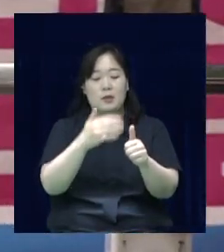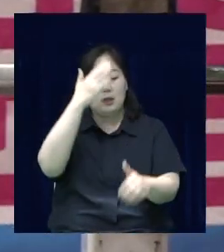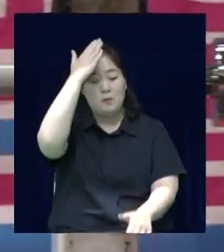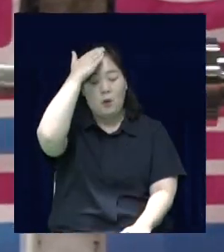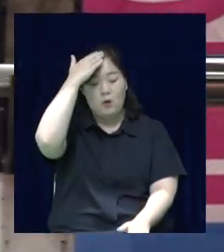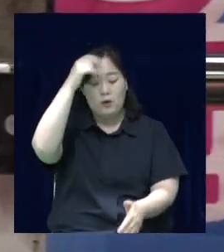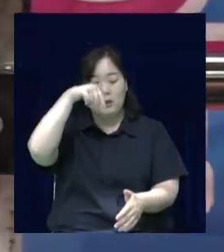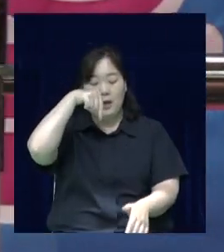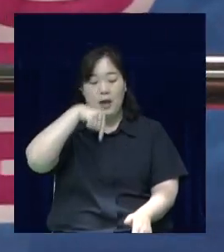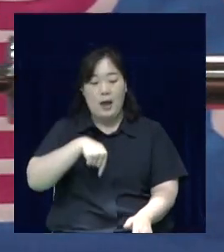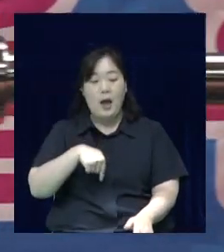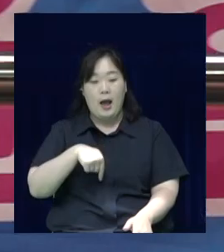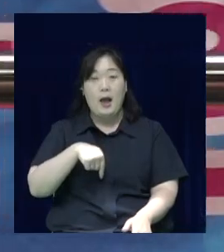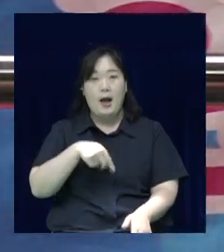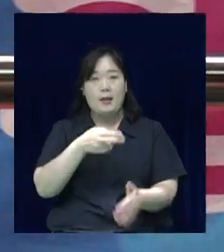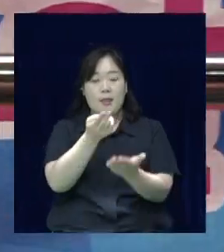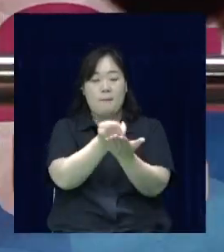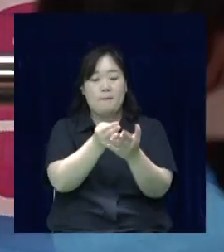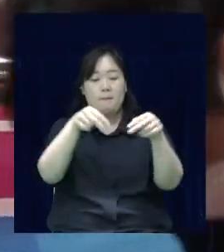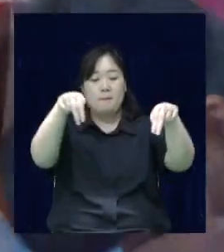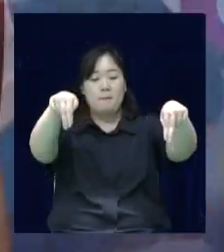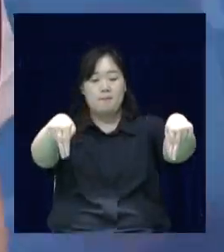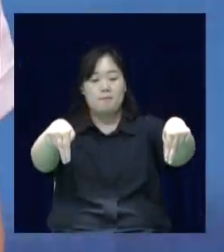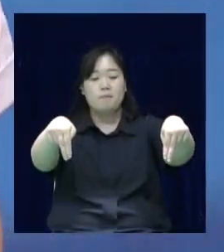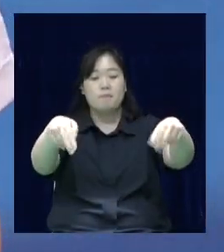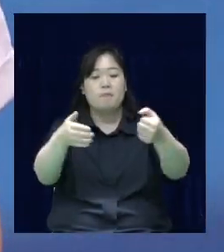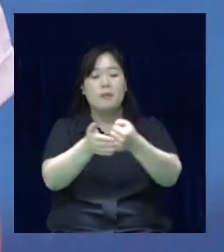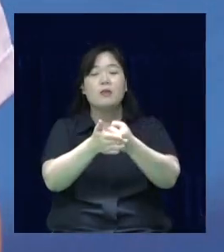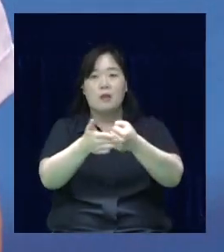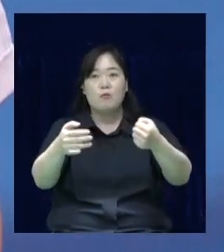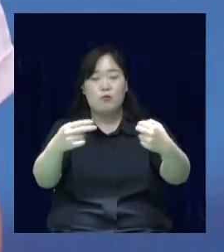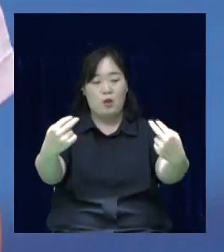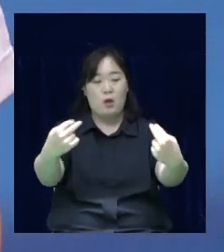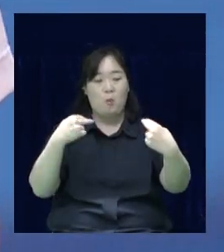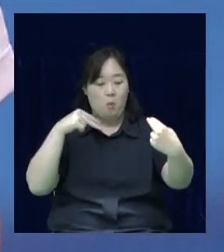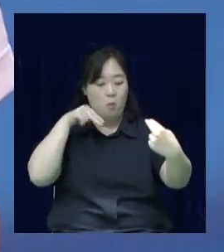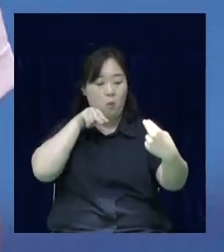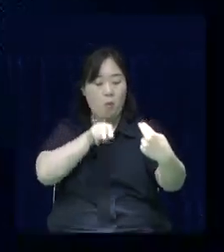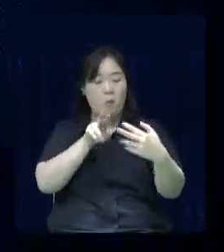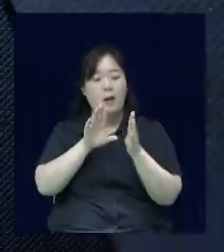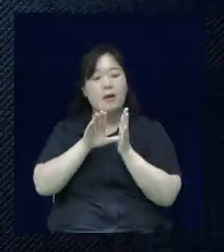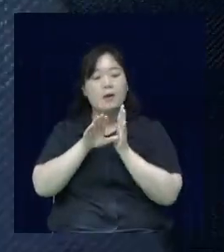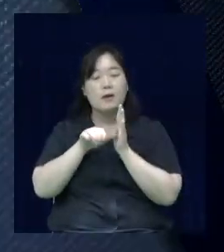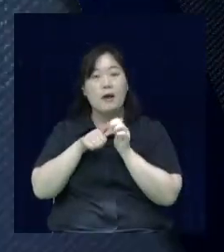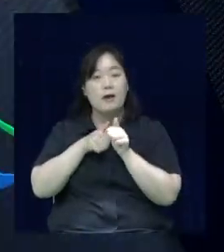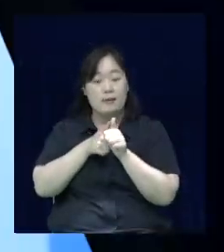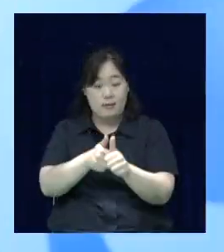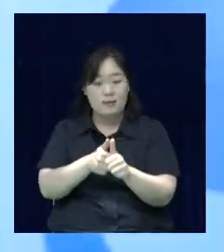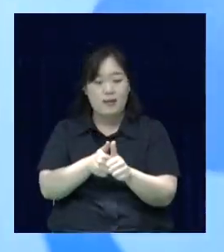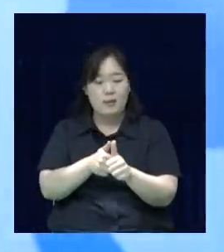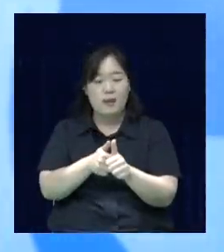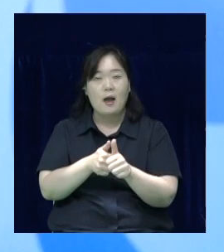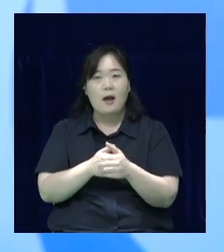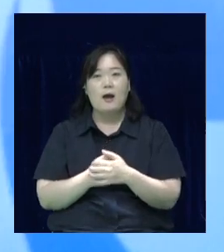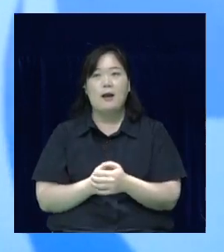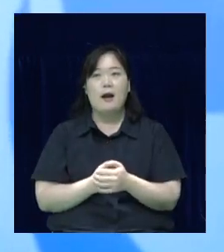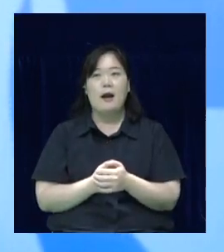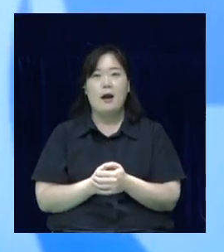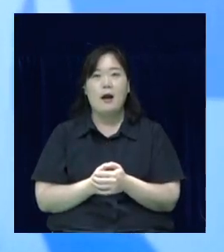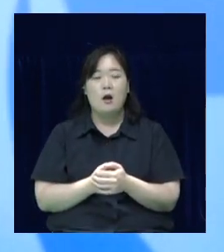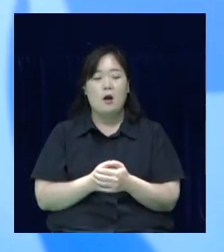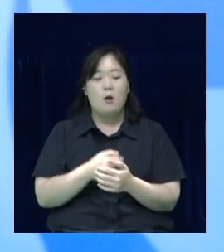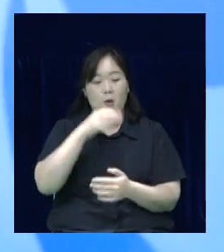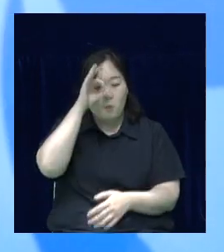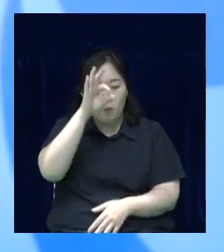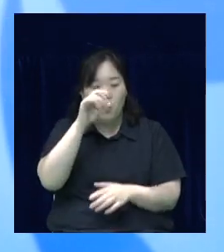예. 그렇기 때문에 더욱더 정확하게 지금 예, 심판이 맞습니다. 이루어지고 있고 그에 따라서 정금산 선수의 1차 시도는 실패로 돌아가게